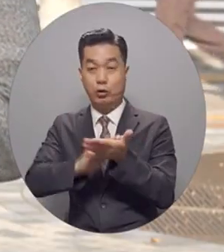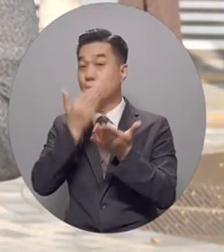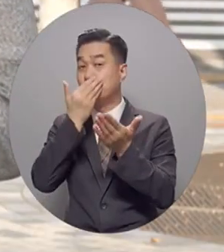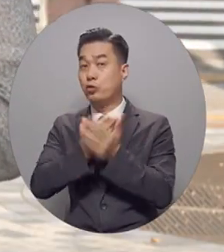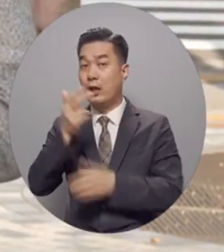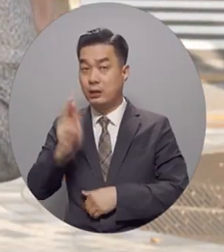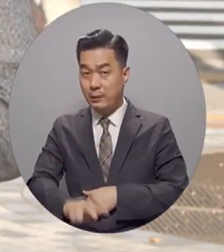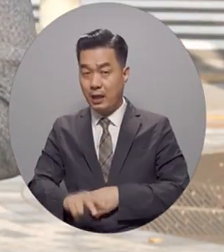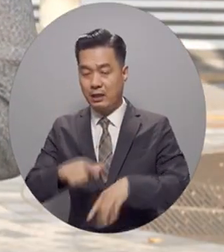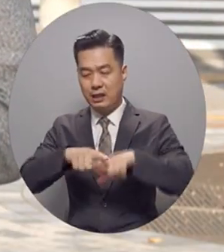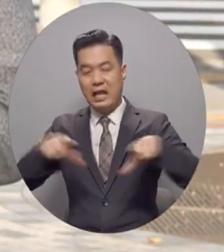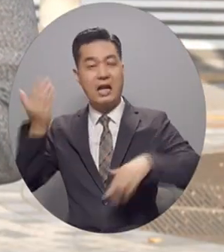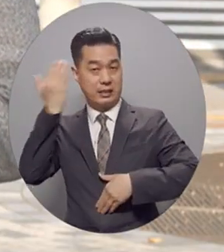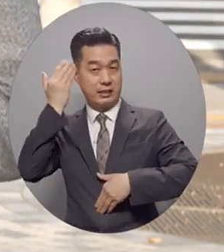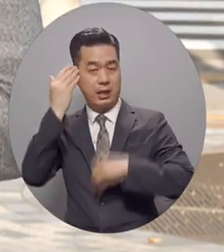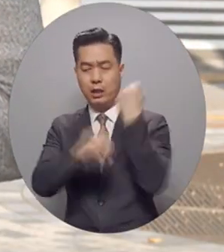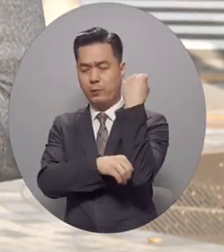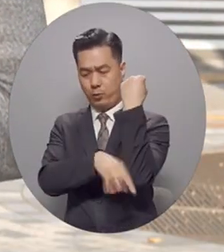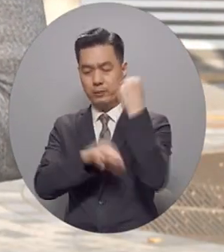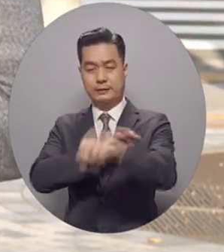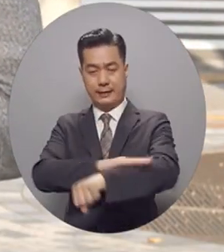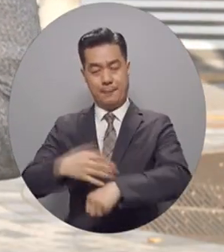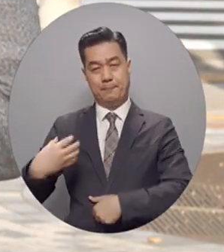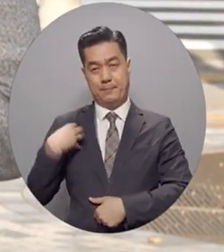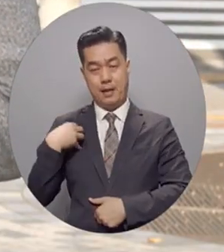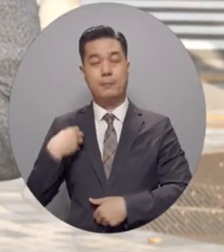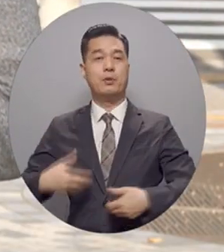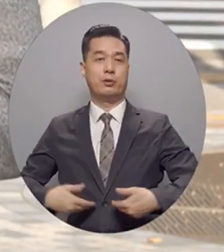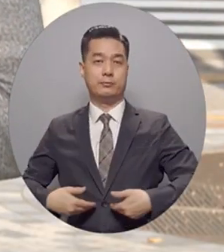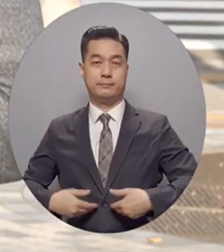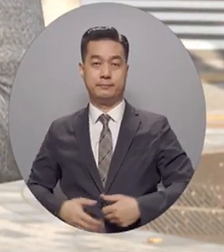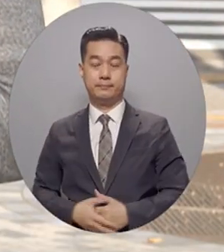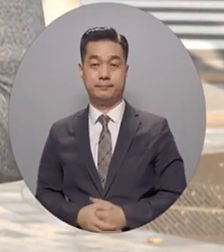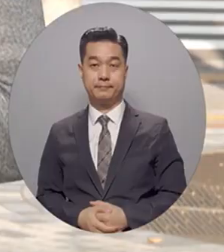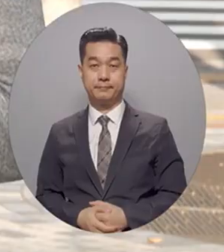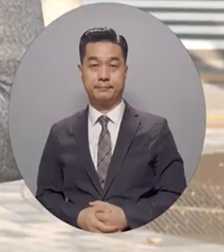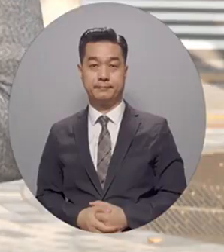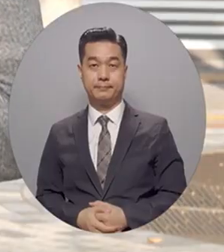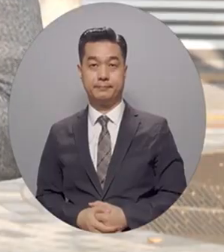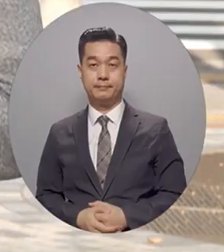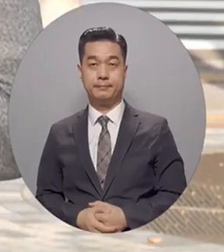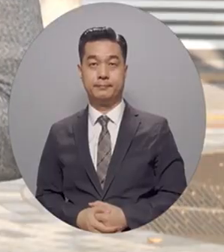상식과 기본은 지켜야 합니다. 도쿄에서 MBC 뉴스 현영준입니다.